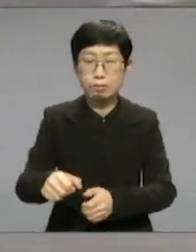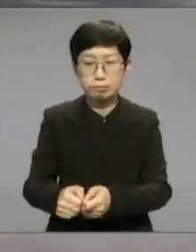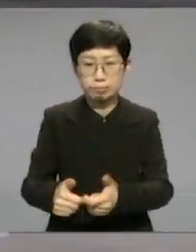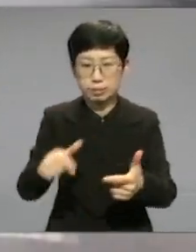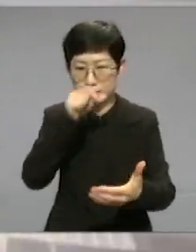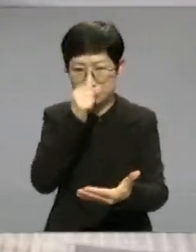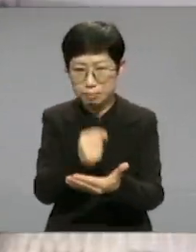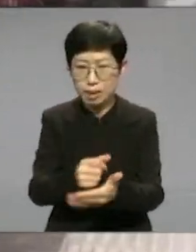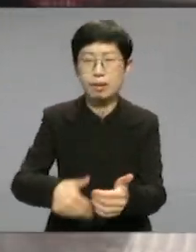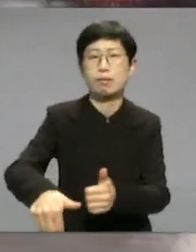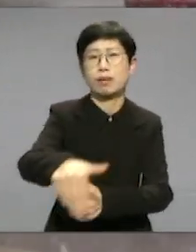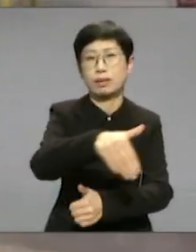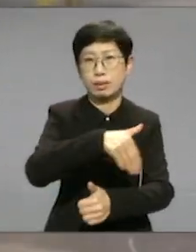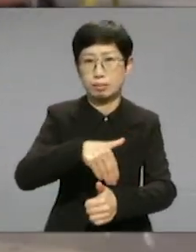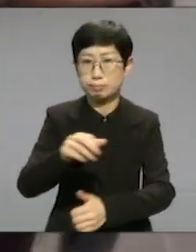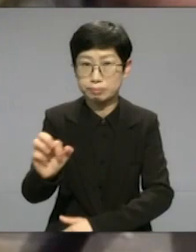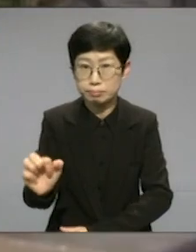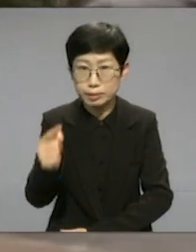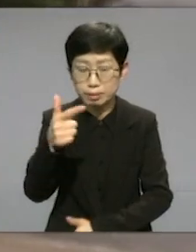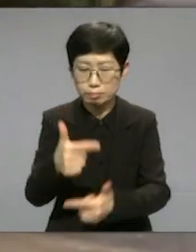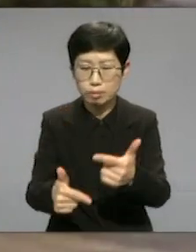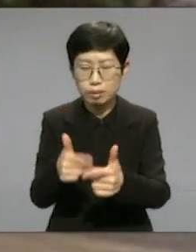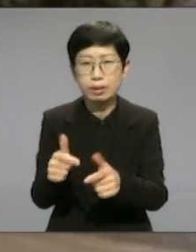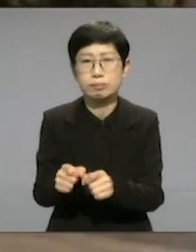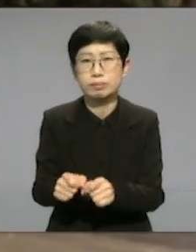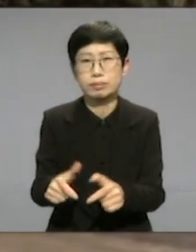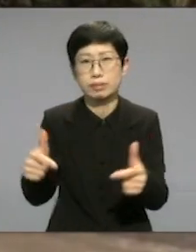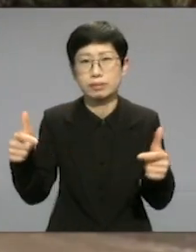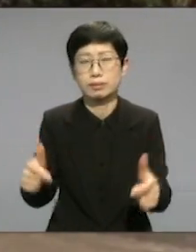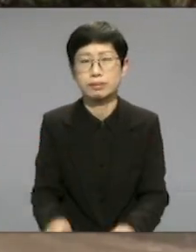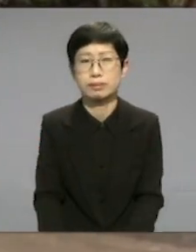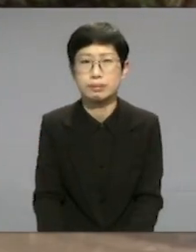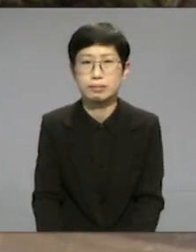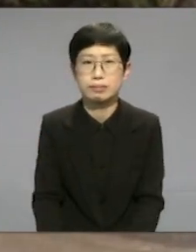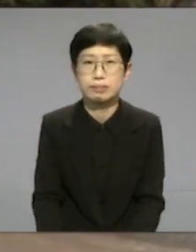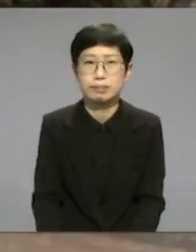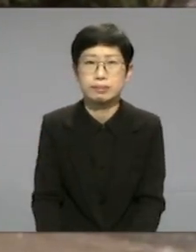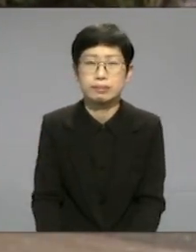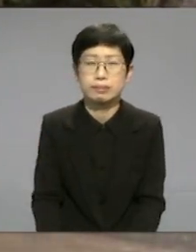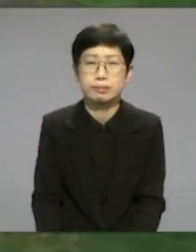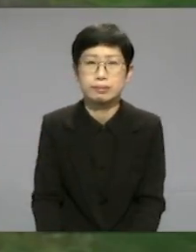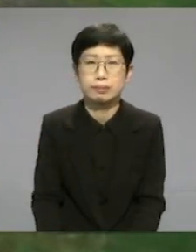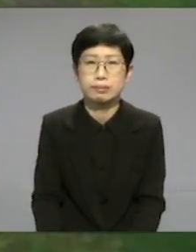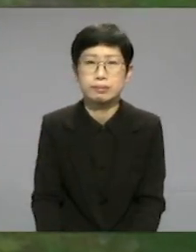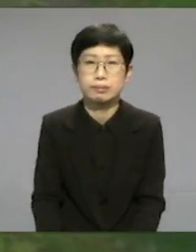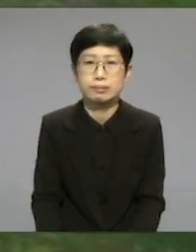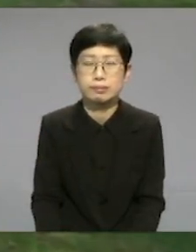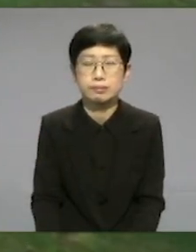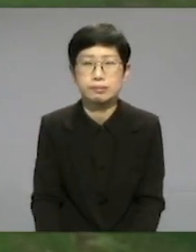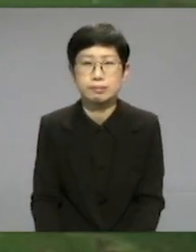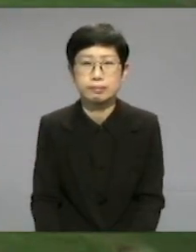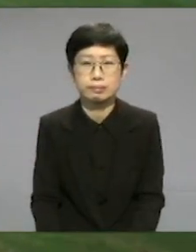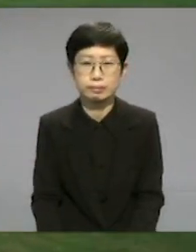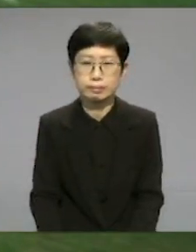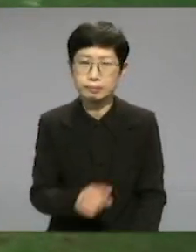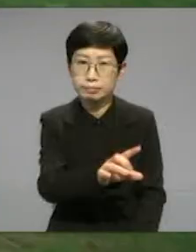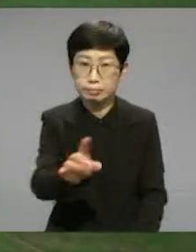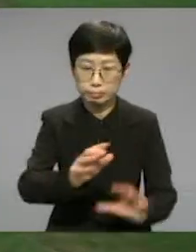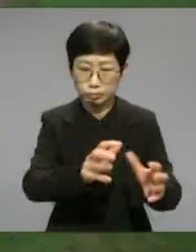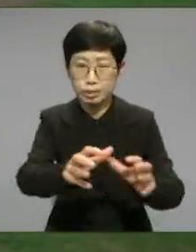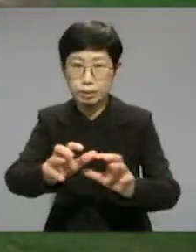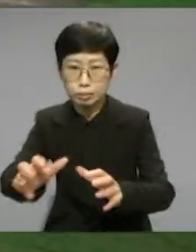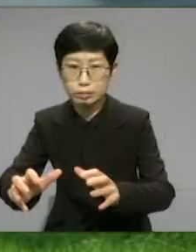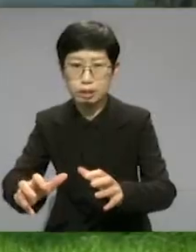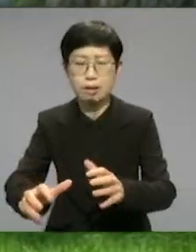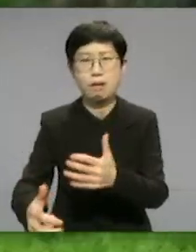aegypti, ele se beneficia muito com a umidade e com o calor. 중남미 각국은 공중